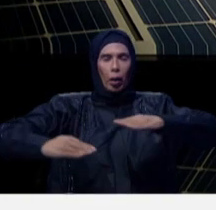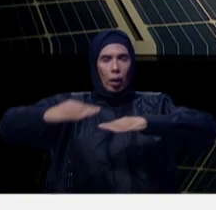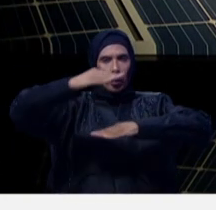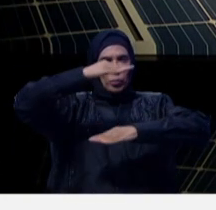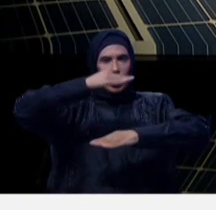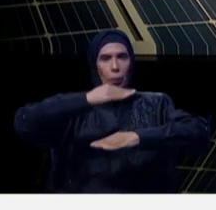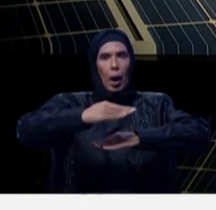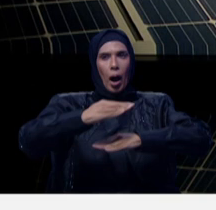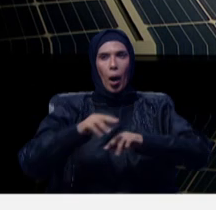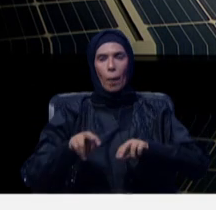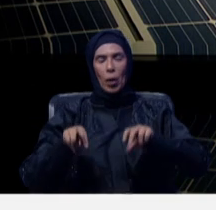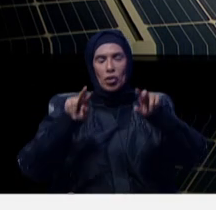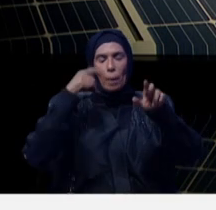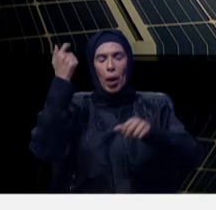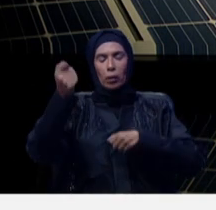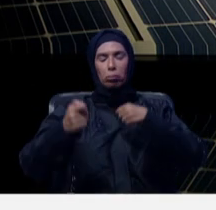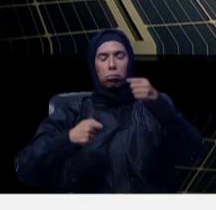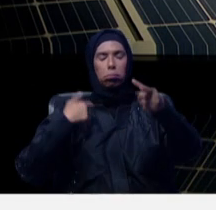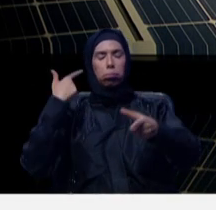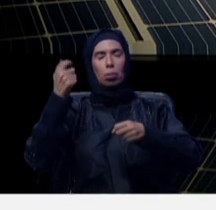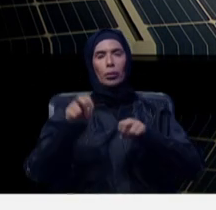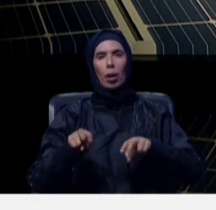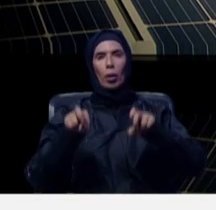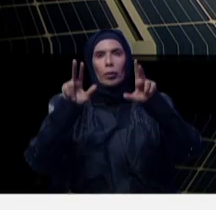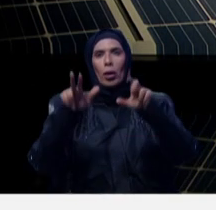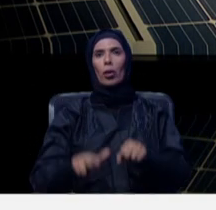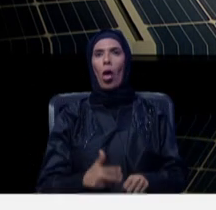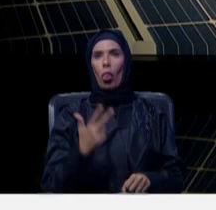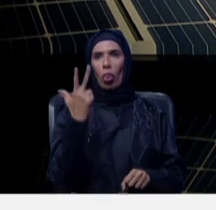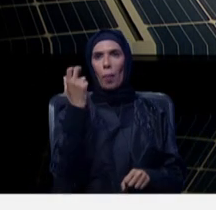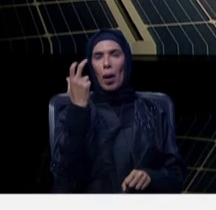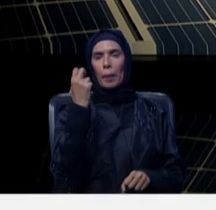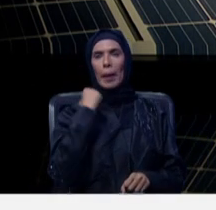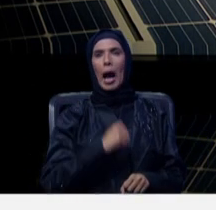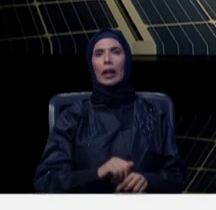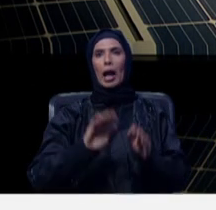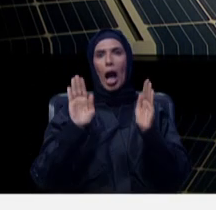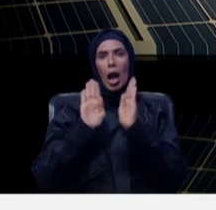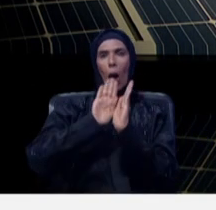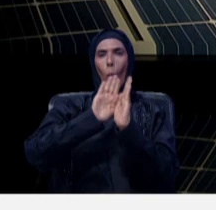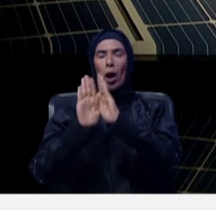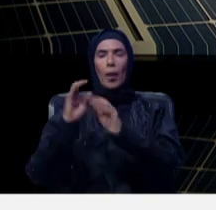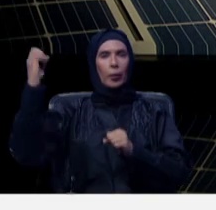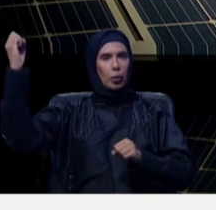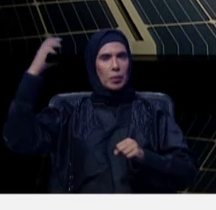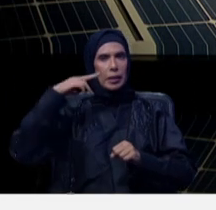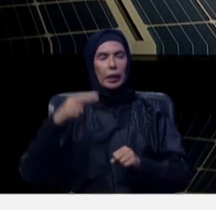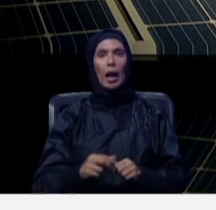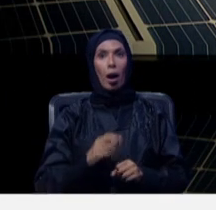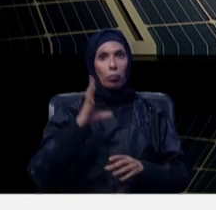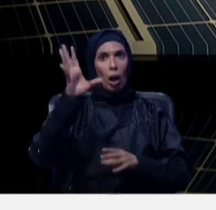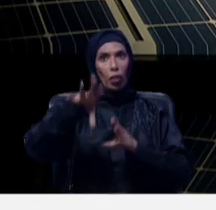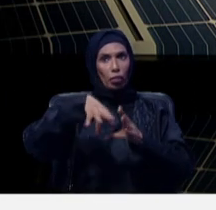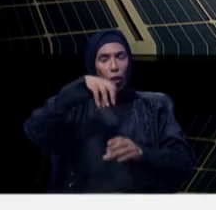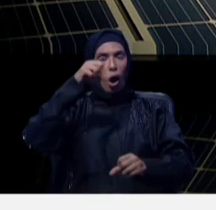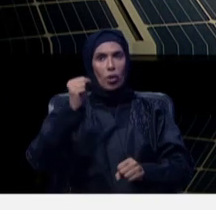على المجمعات التجارية بلغت 800 لوحا شمسيا، كما تنتج هذه الألواح 250 كيلوات